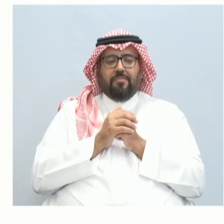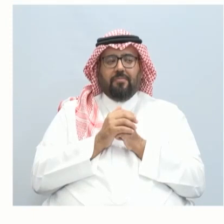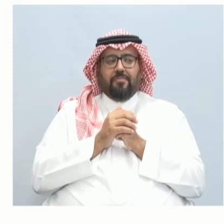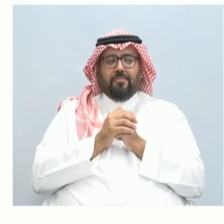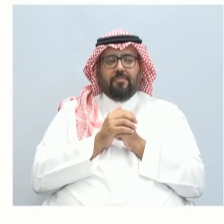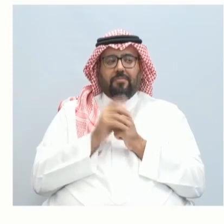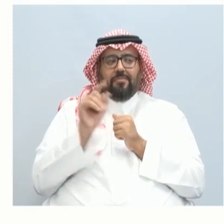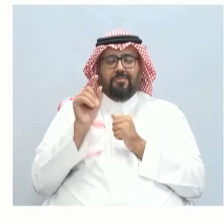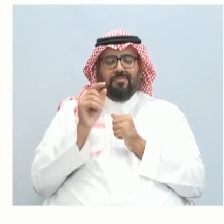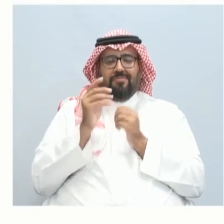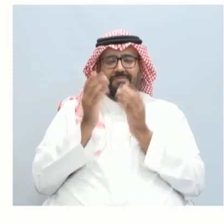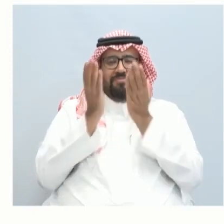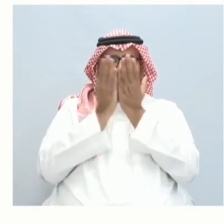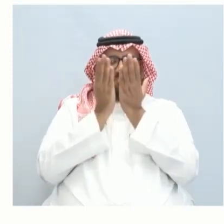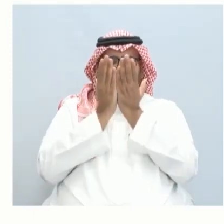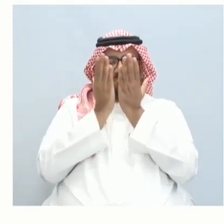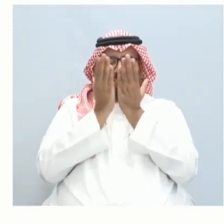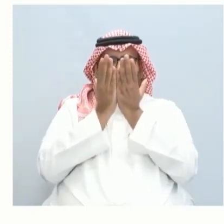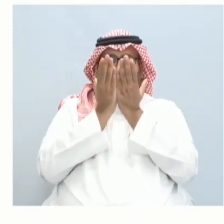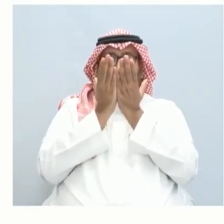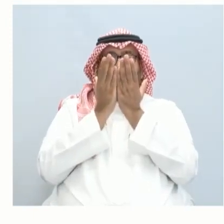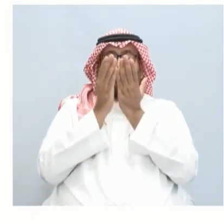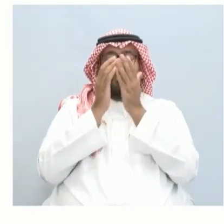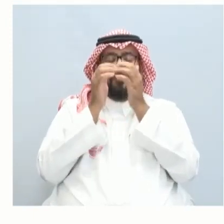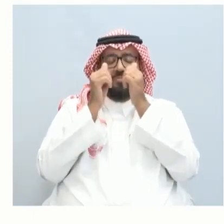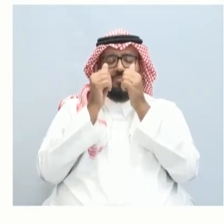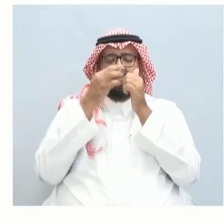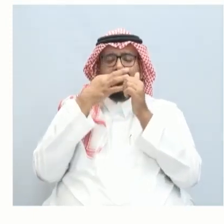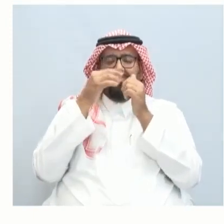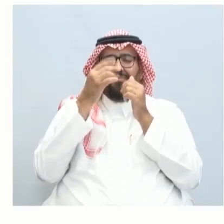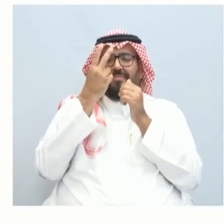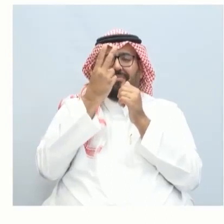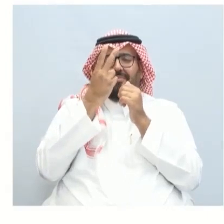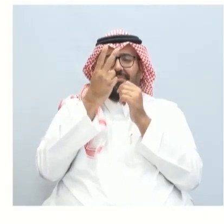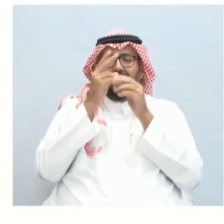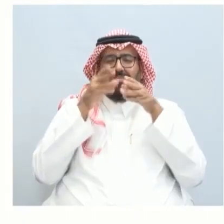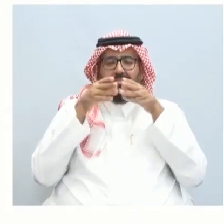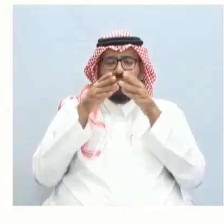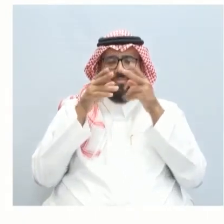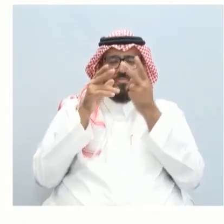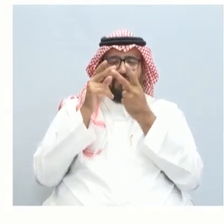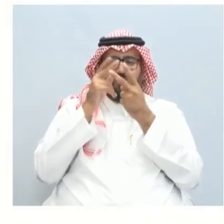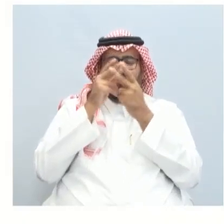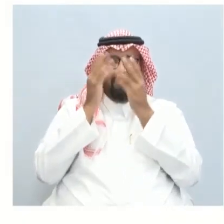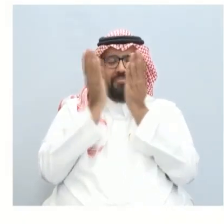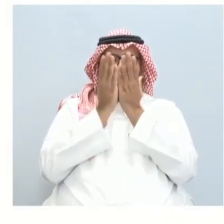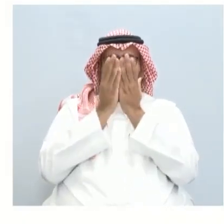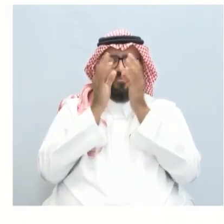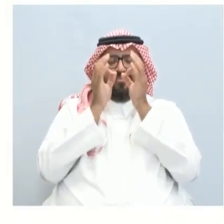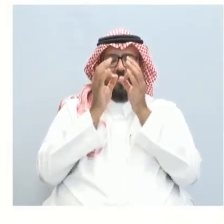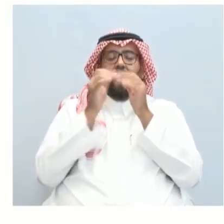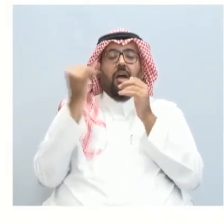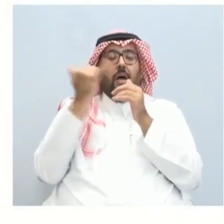ممتازين احسنتم ابنائي وبناته الطلاب اذا لدينا اسلوبين وطريقتين نحدد فيها